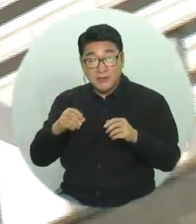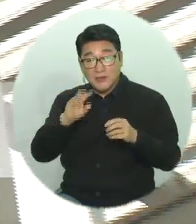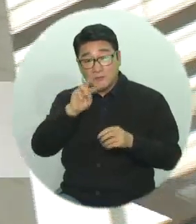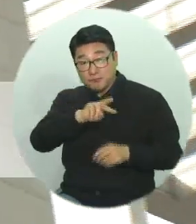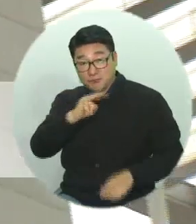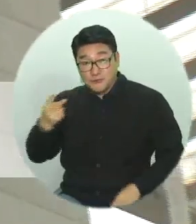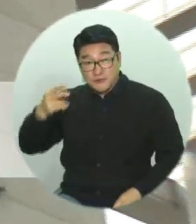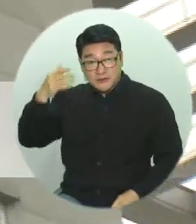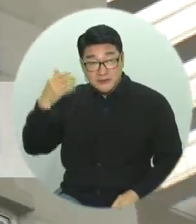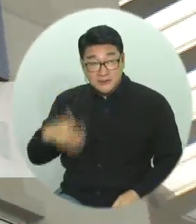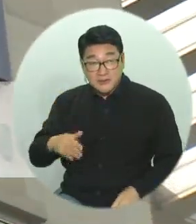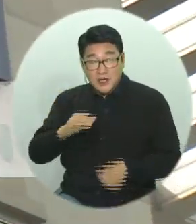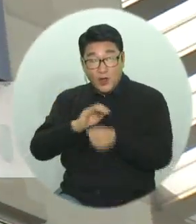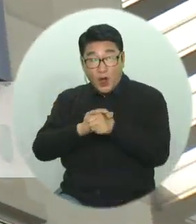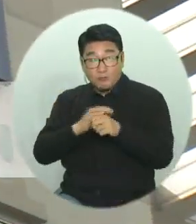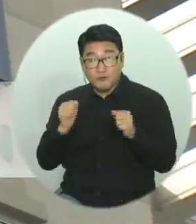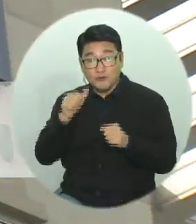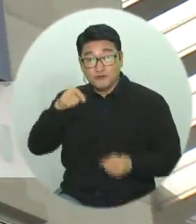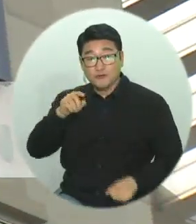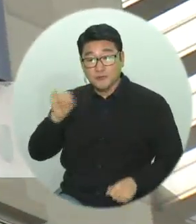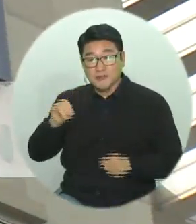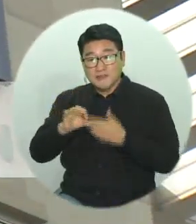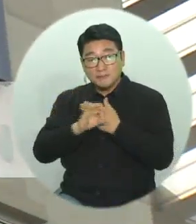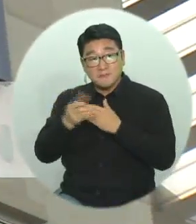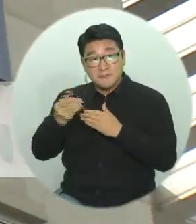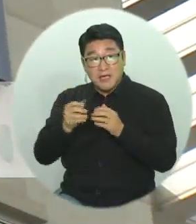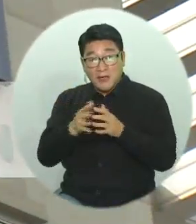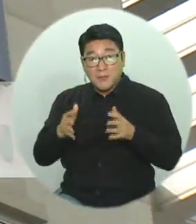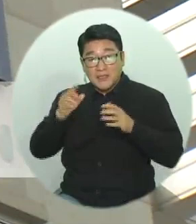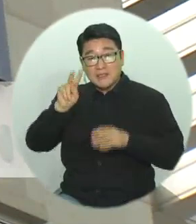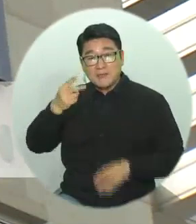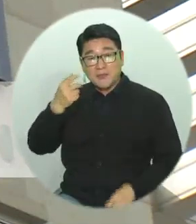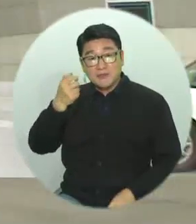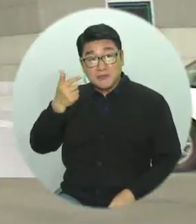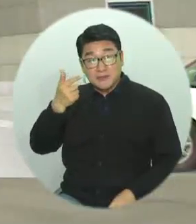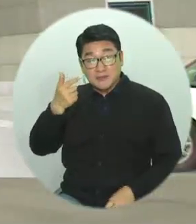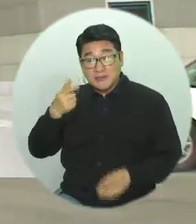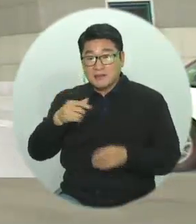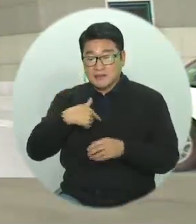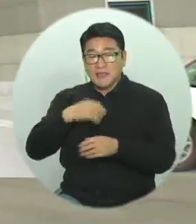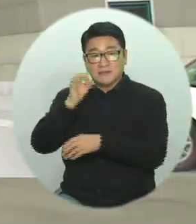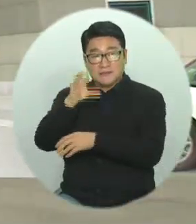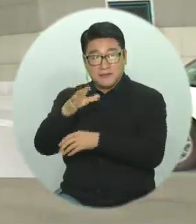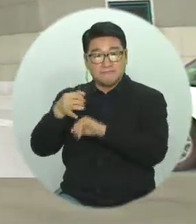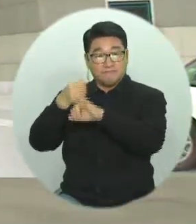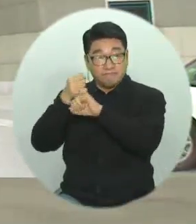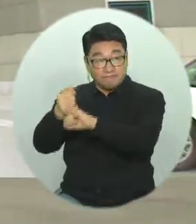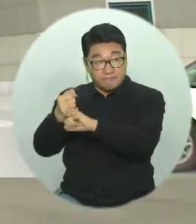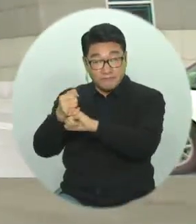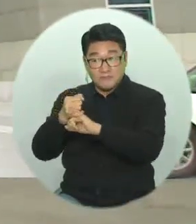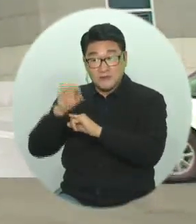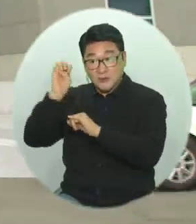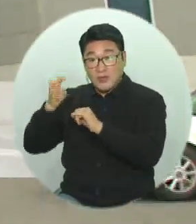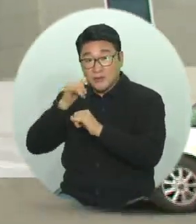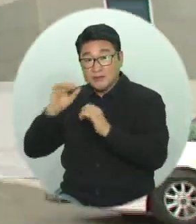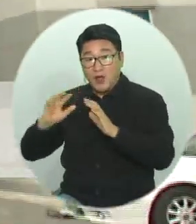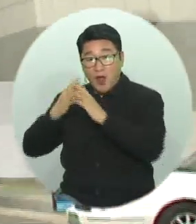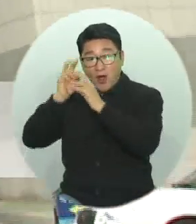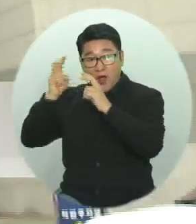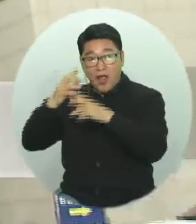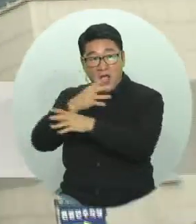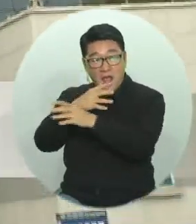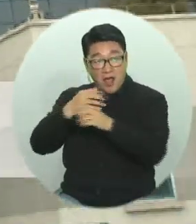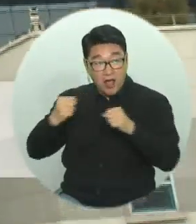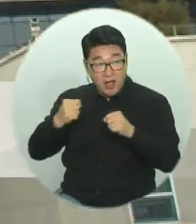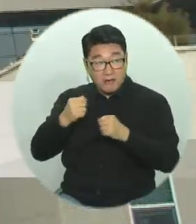이루어지지 않은 경북 구미의 임대 아파트 2086 세대를 인수하겠다 광주의 한 건설사와